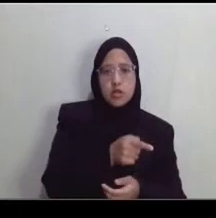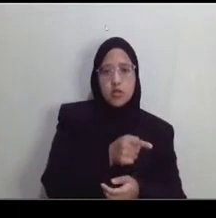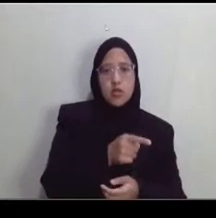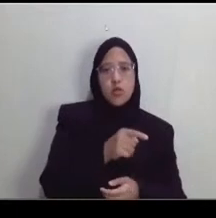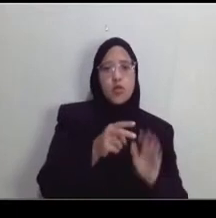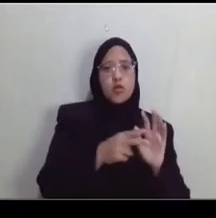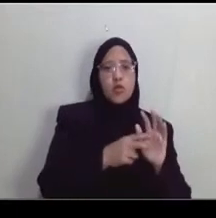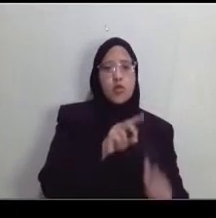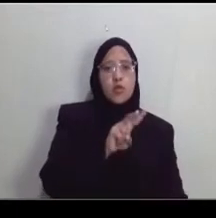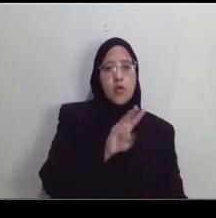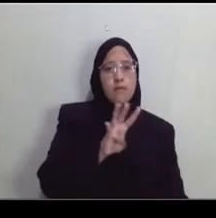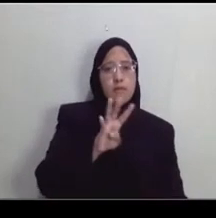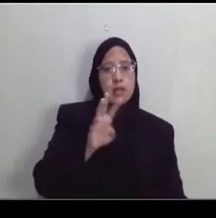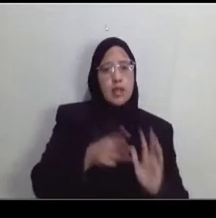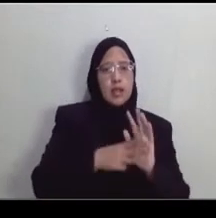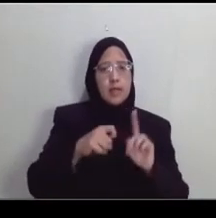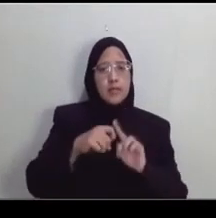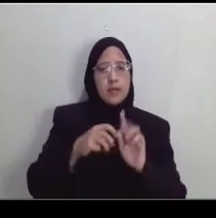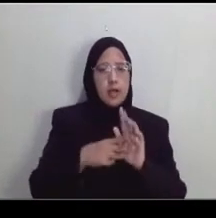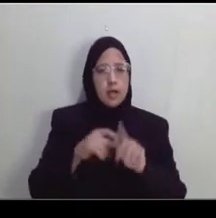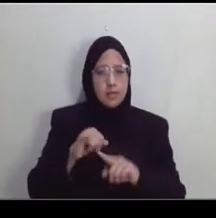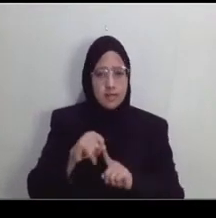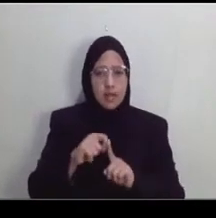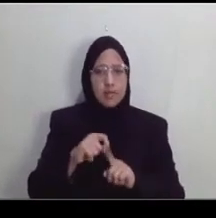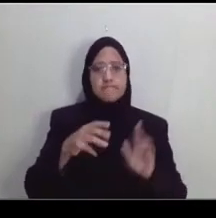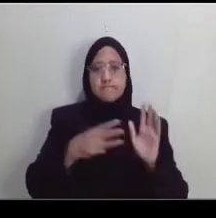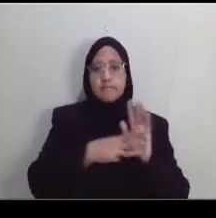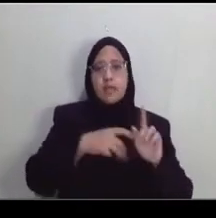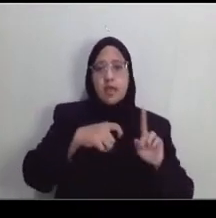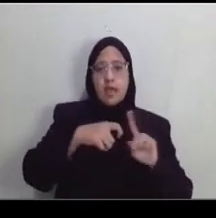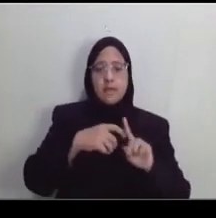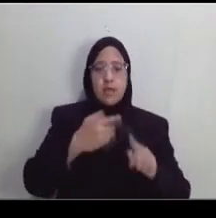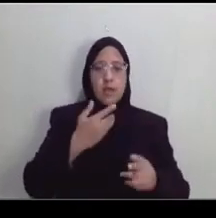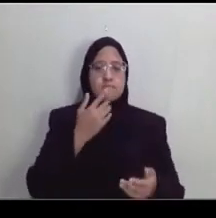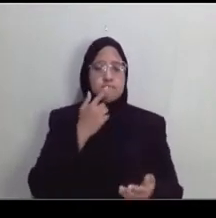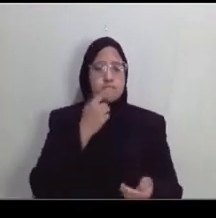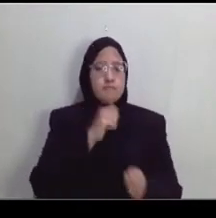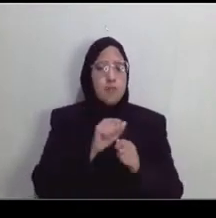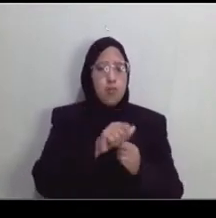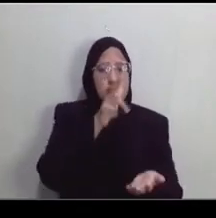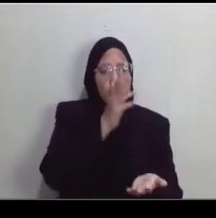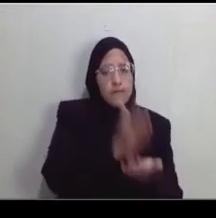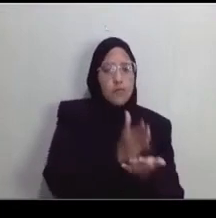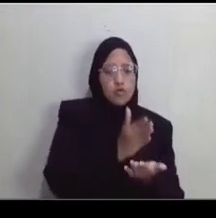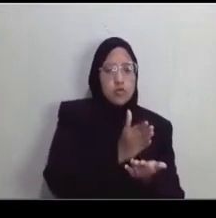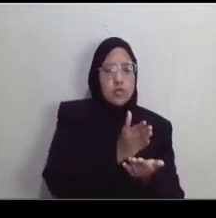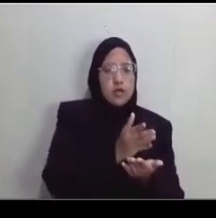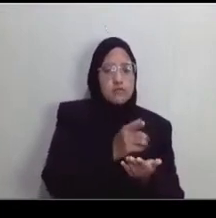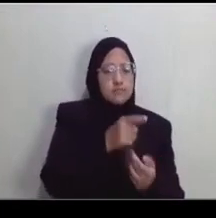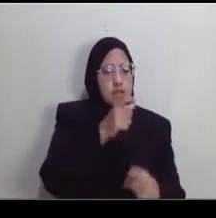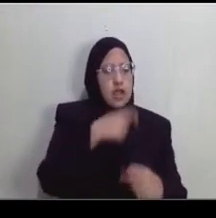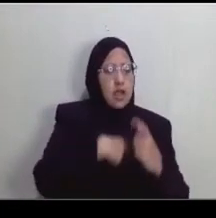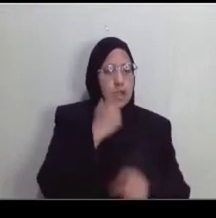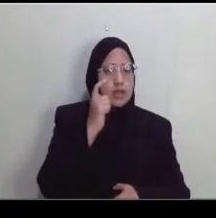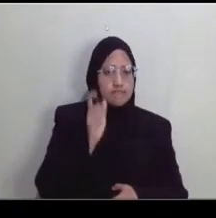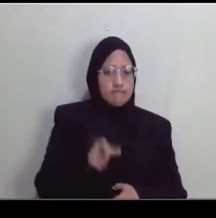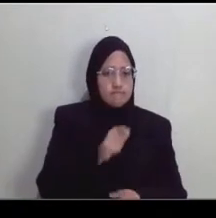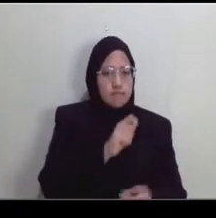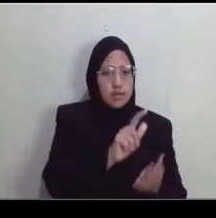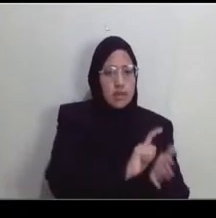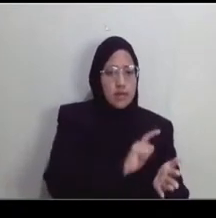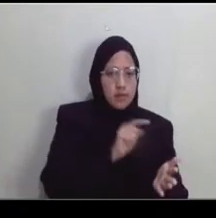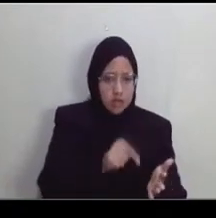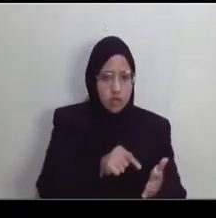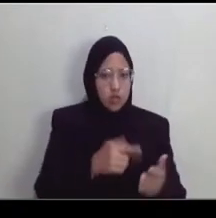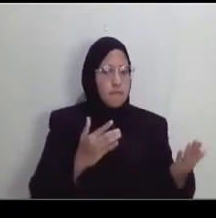kehormatan berpendapat bahwa Hakim terlapor telah ternyata terbukti melanggar prinsip kepantasan dan kesopanan